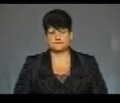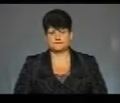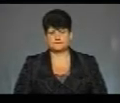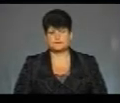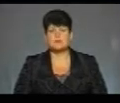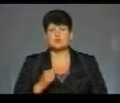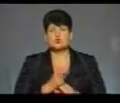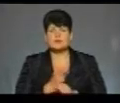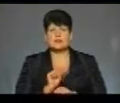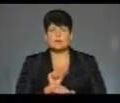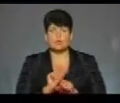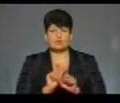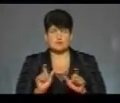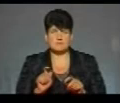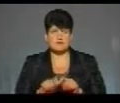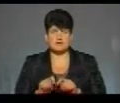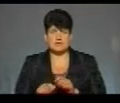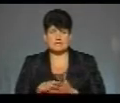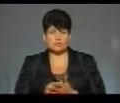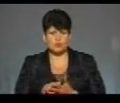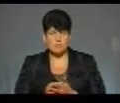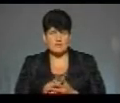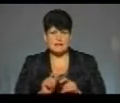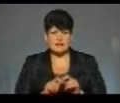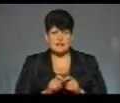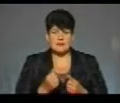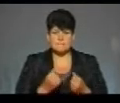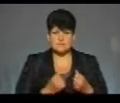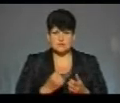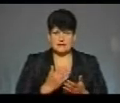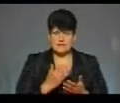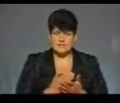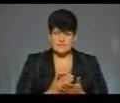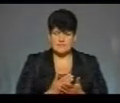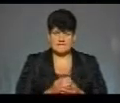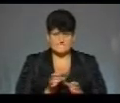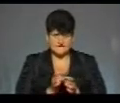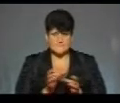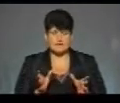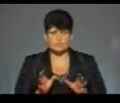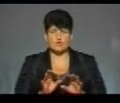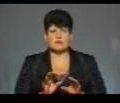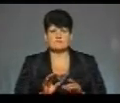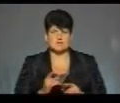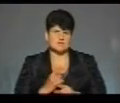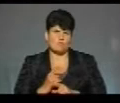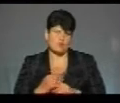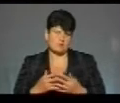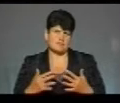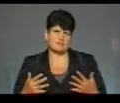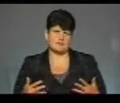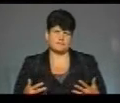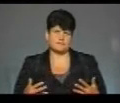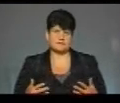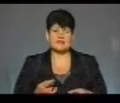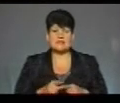Працювали на блокпості, перевіряли документи, перевіряли машину на наявність вибухівки заборонених предметів. На